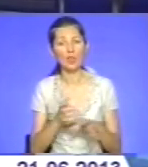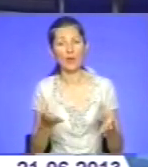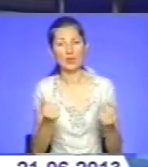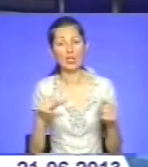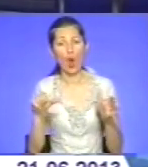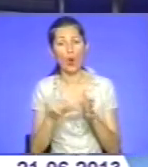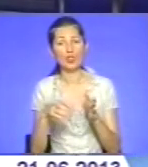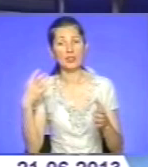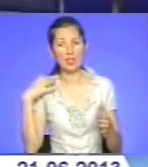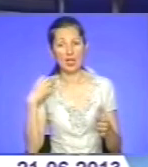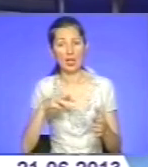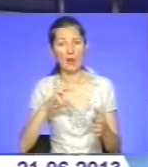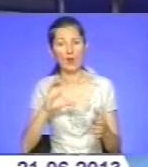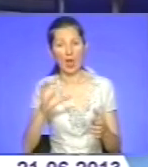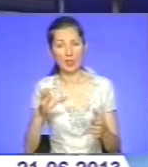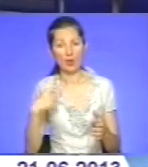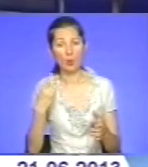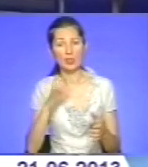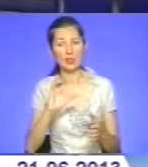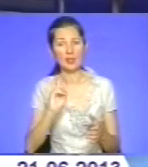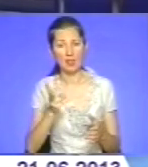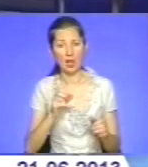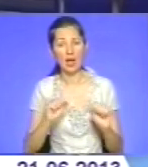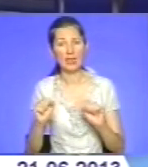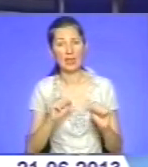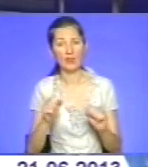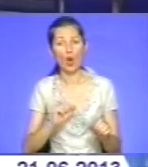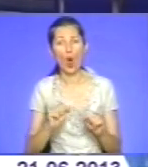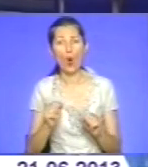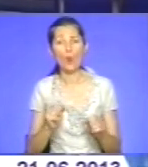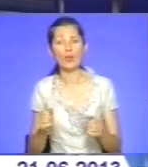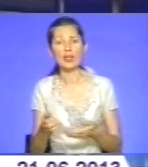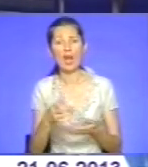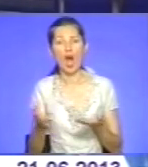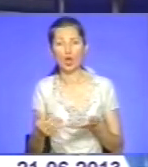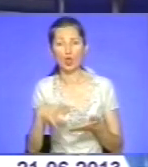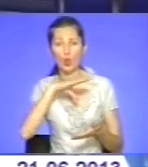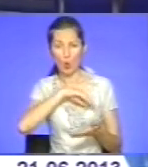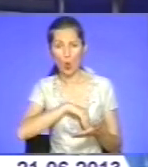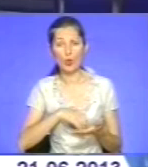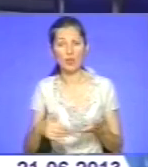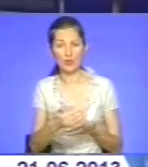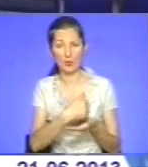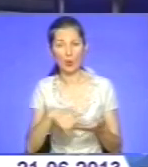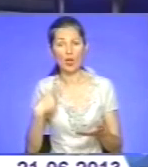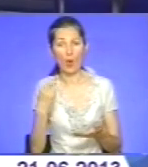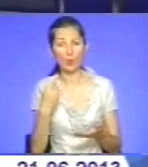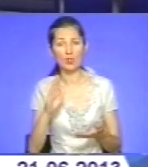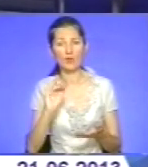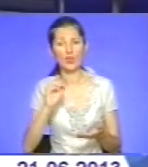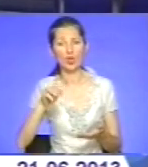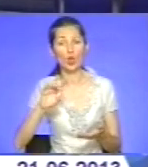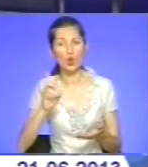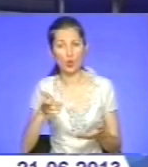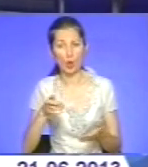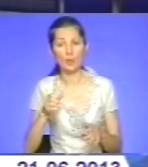начальник УМС України в області Віктор Сак, керівник головного управління Міністерства доходів і зборів області Олександр Вітрук, очільник обласного управління СБУ